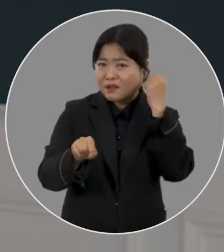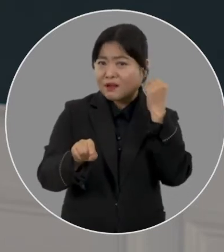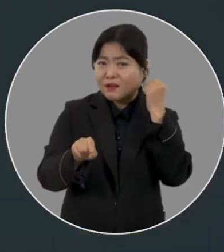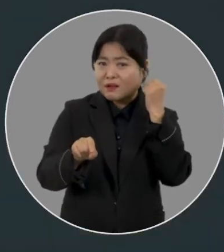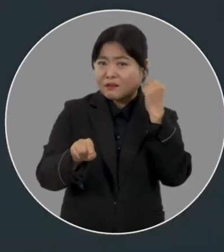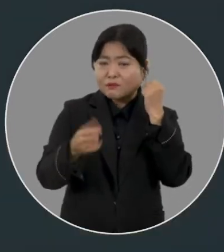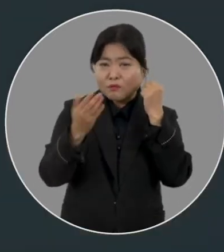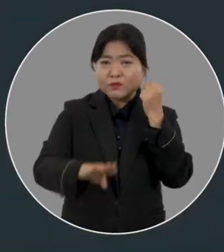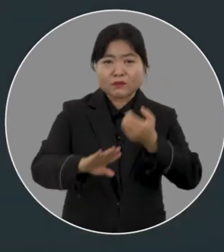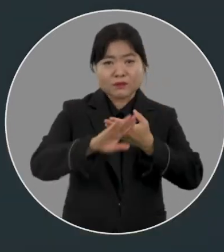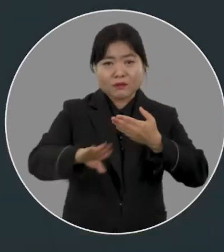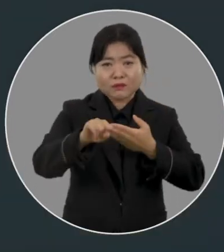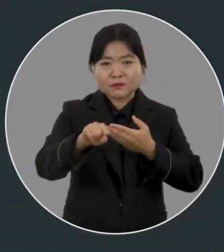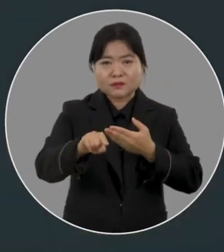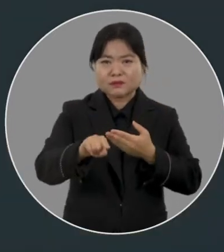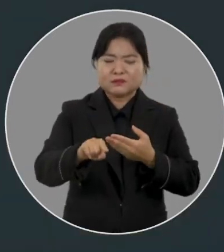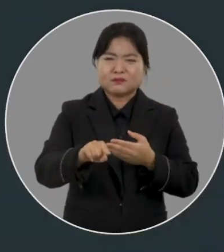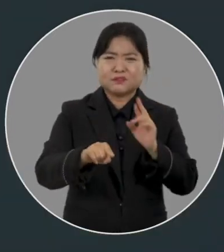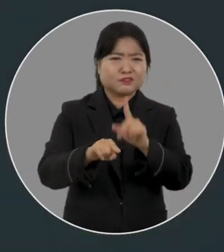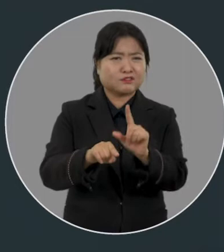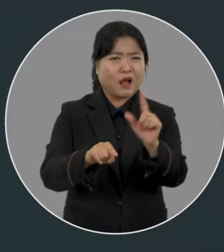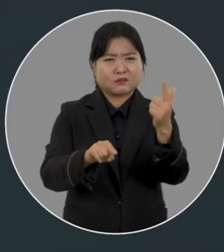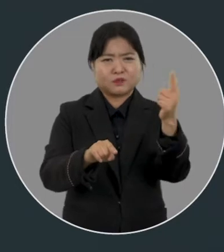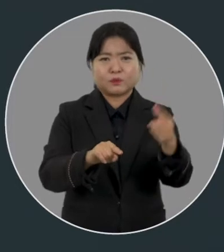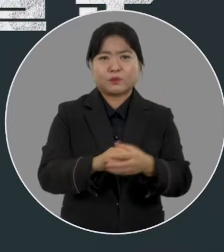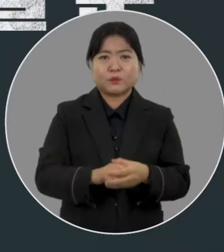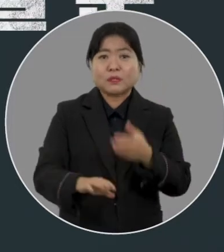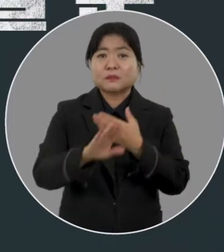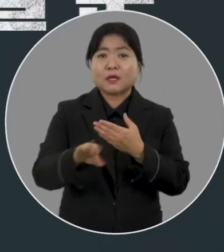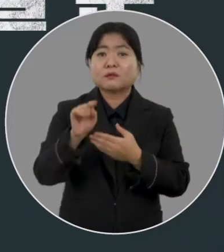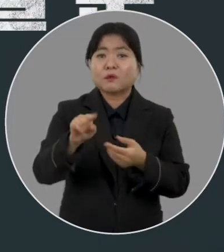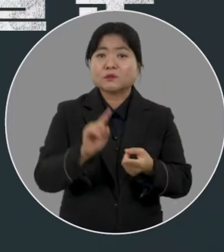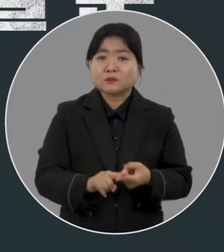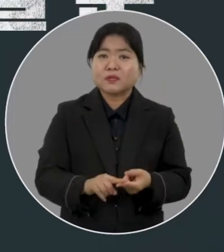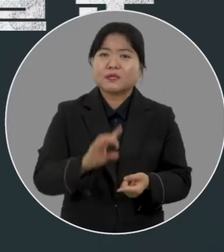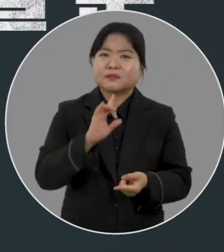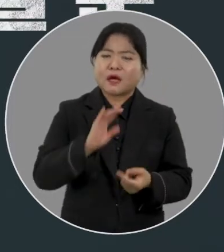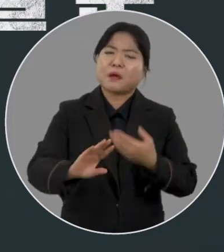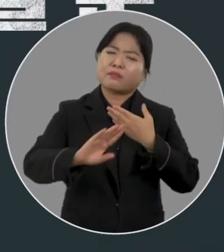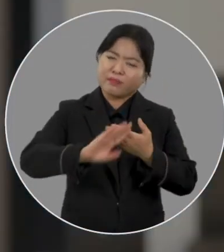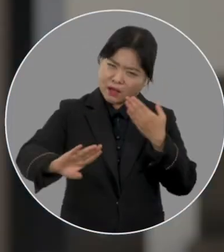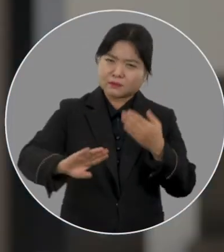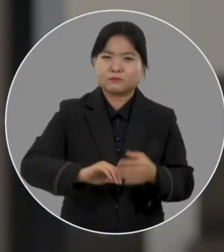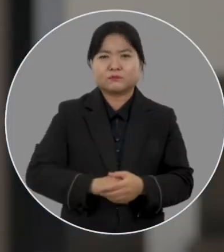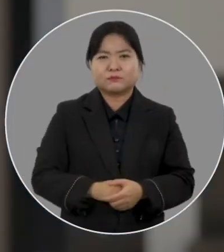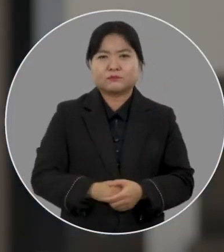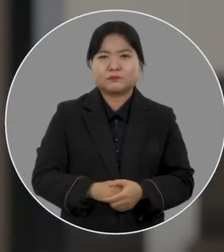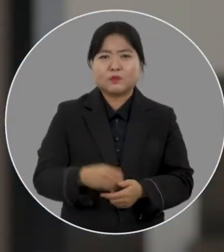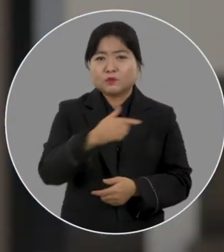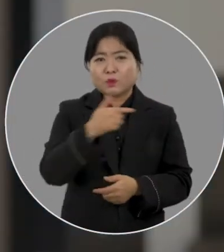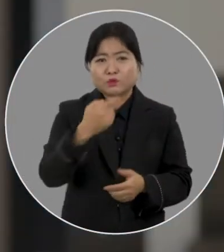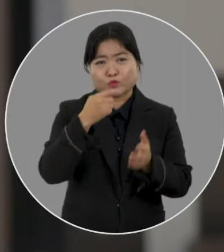생각하지만 다른 것은 절대로 틀린 것은 아닙니다. 다른 것은 다만 다를 뿐이지요. 이